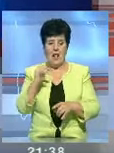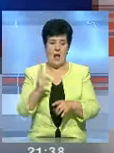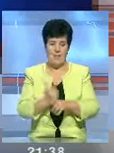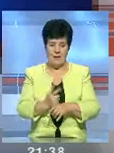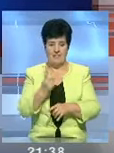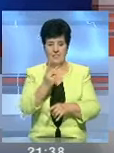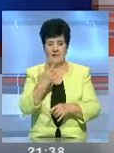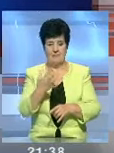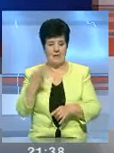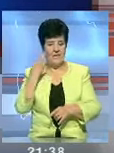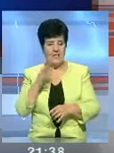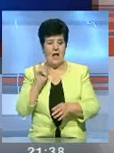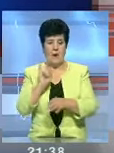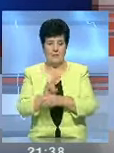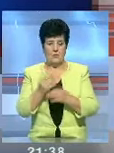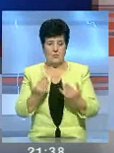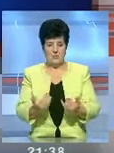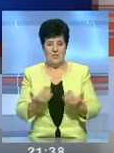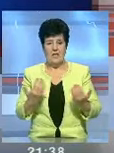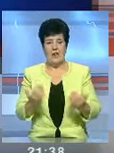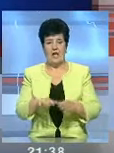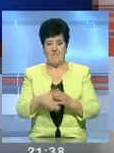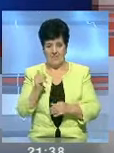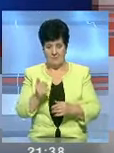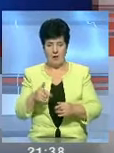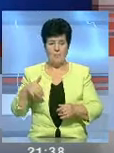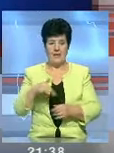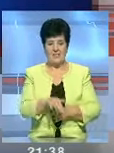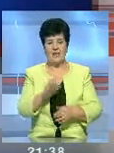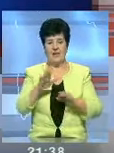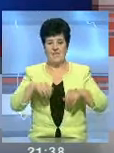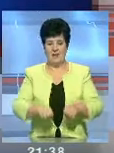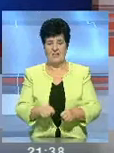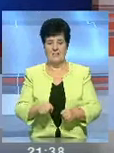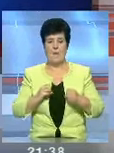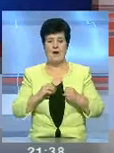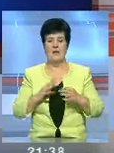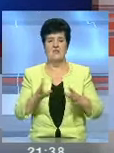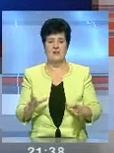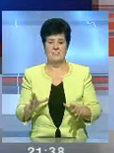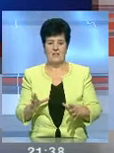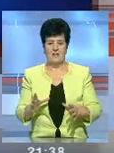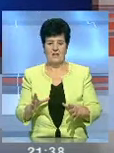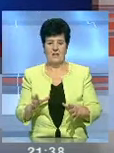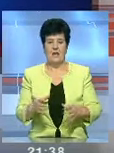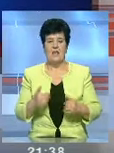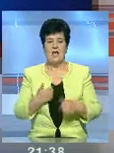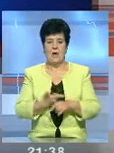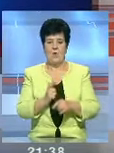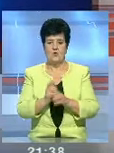лет, обмануть вас сегодня на выборах, прийти к власти и обогащаться. Я вас очень